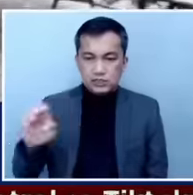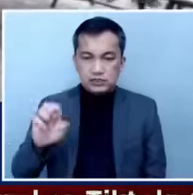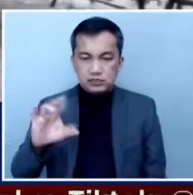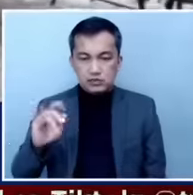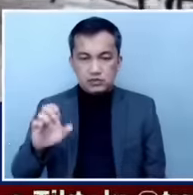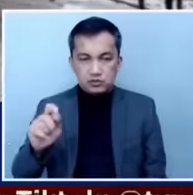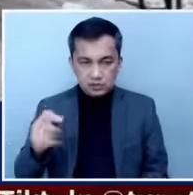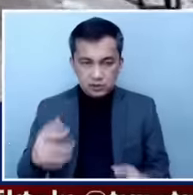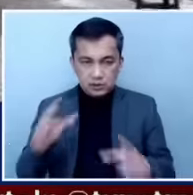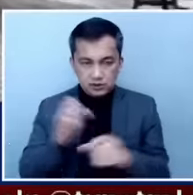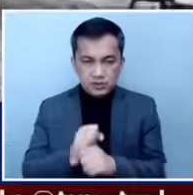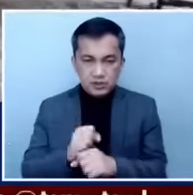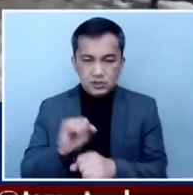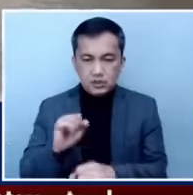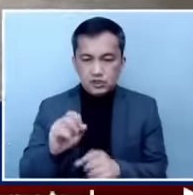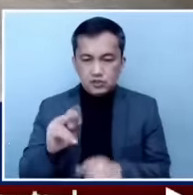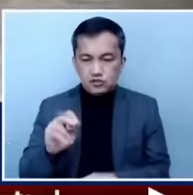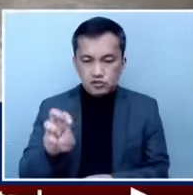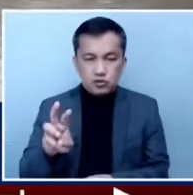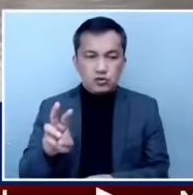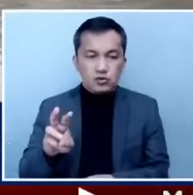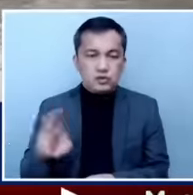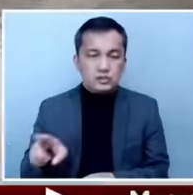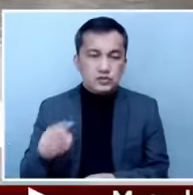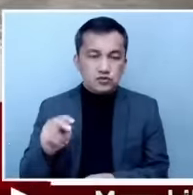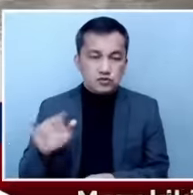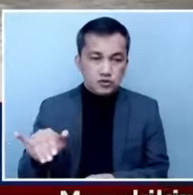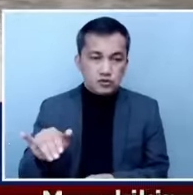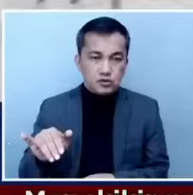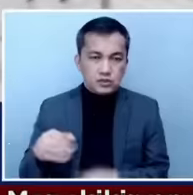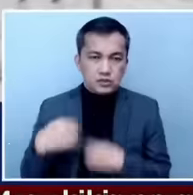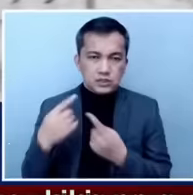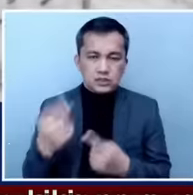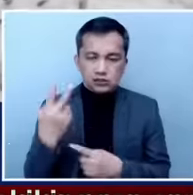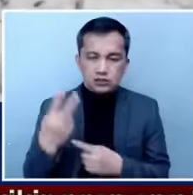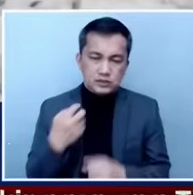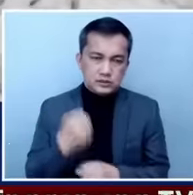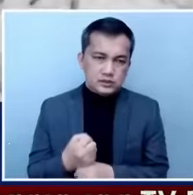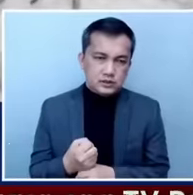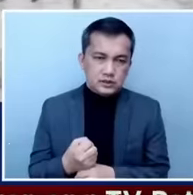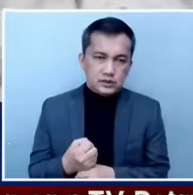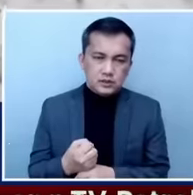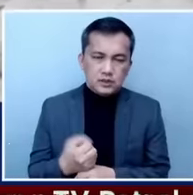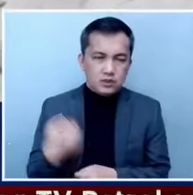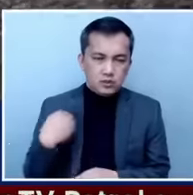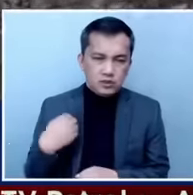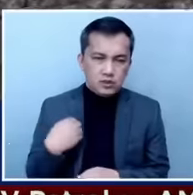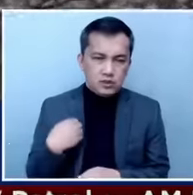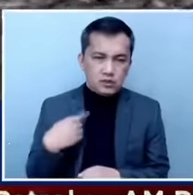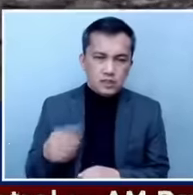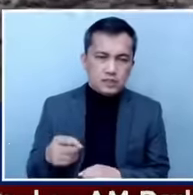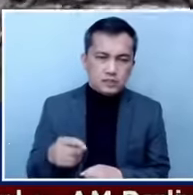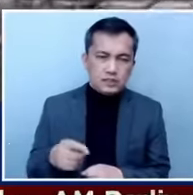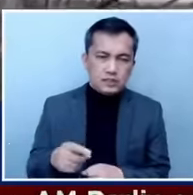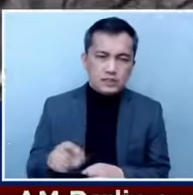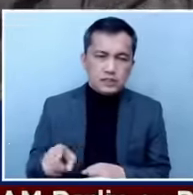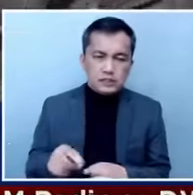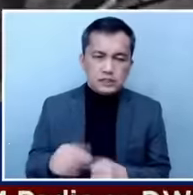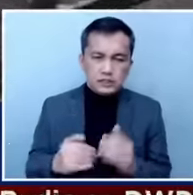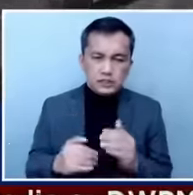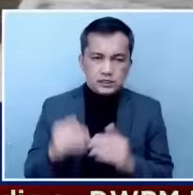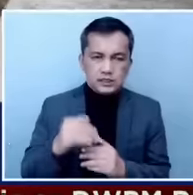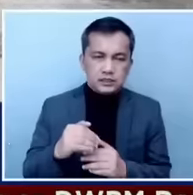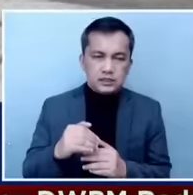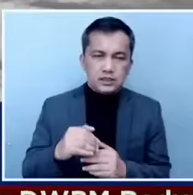tinatawag na snow drought sa New York City. Sa nakaraang 2 taon, hindi nakaranas ang Big Apple sa mahigit sa